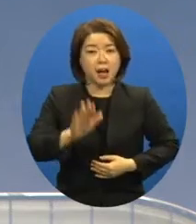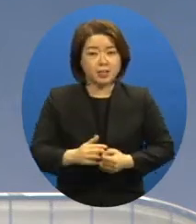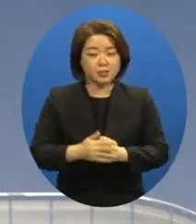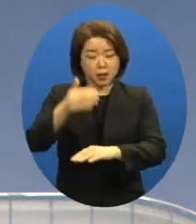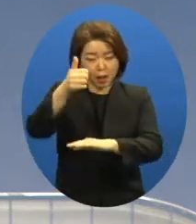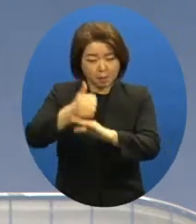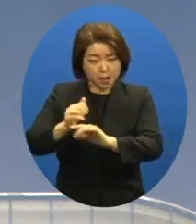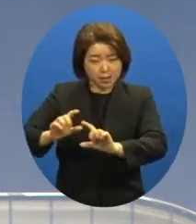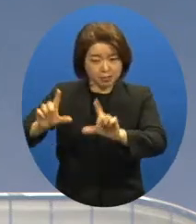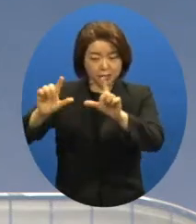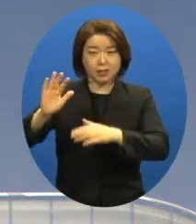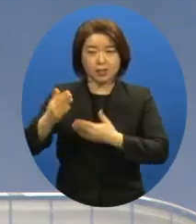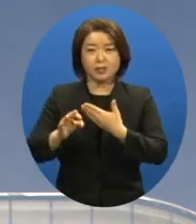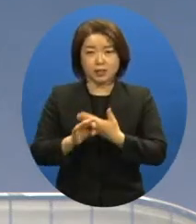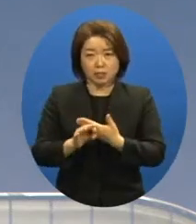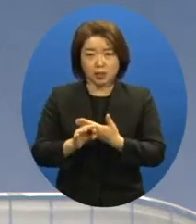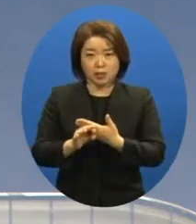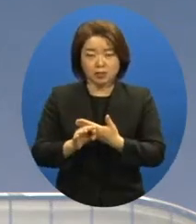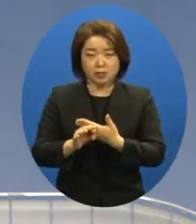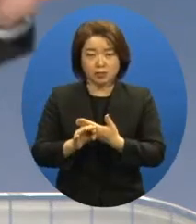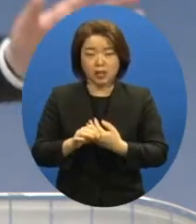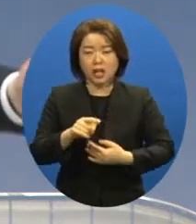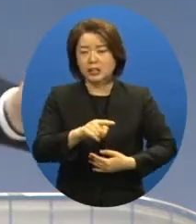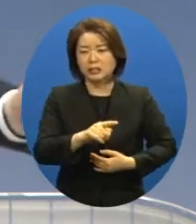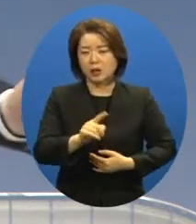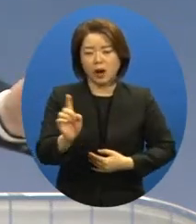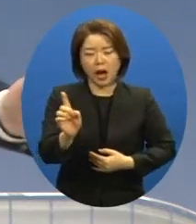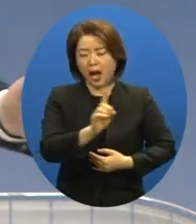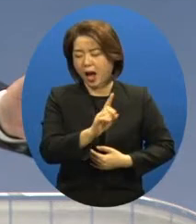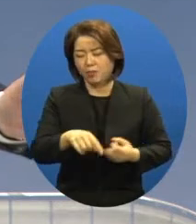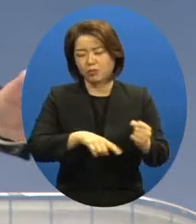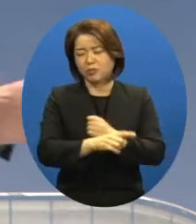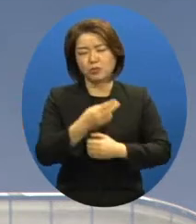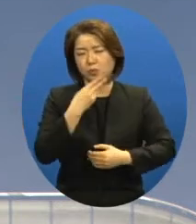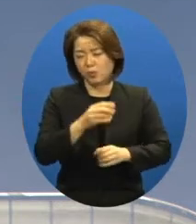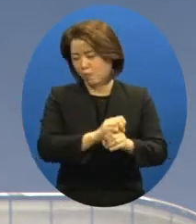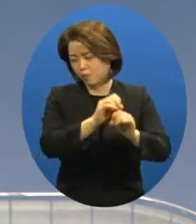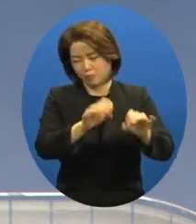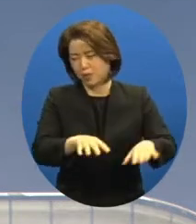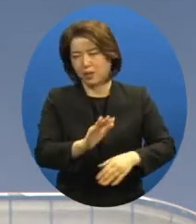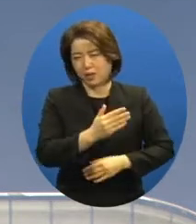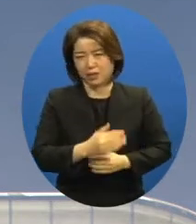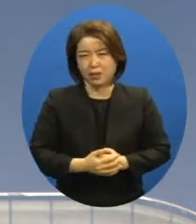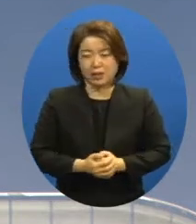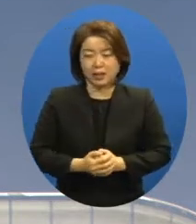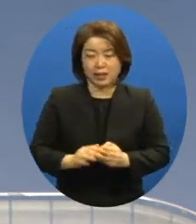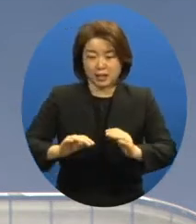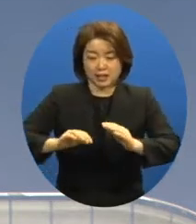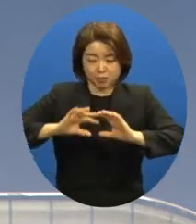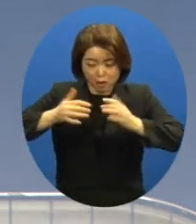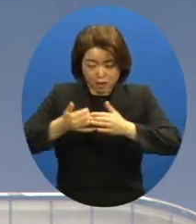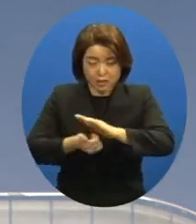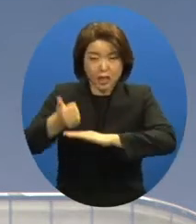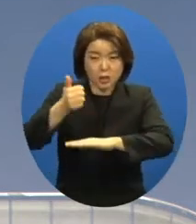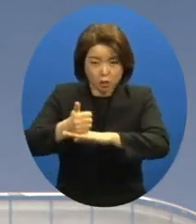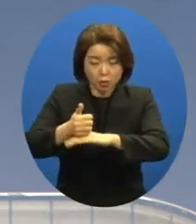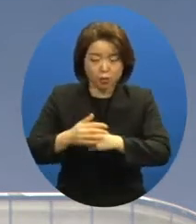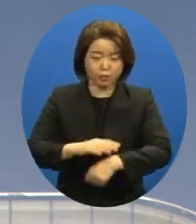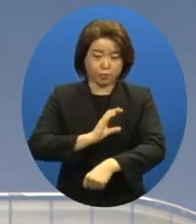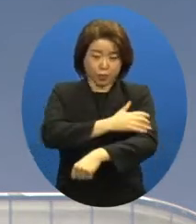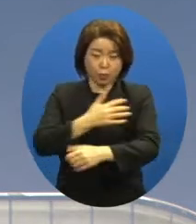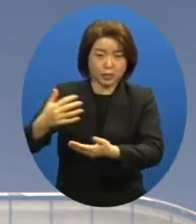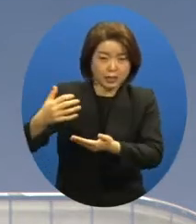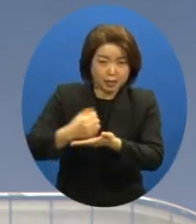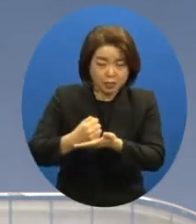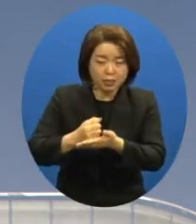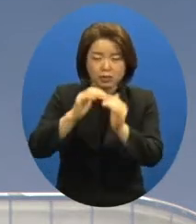마지막 날이 되면 그건 아무 의미가 없어집니다. 세상에서 성공하는 것, 권세를 잡는 것 다